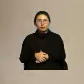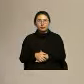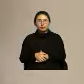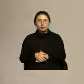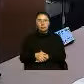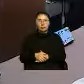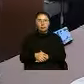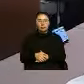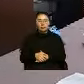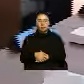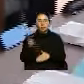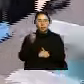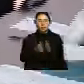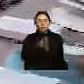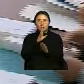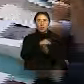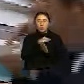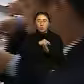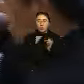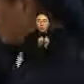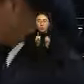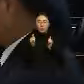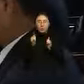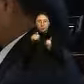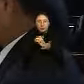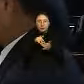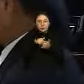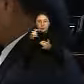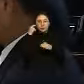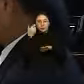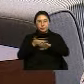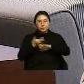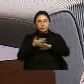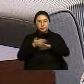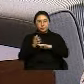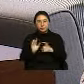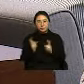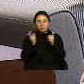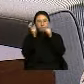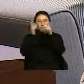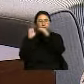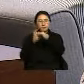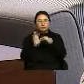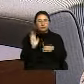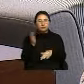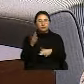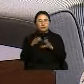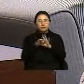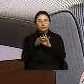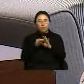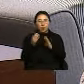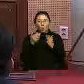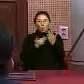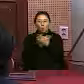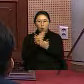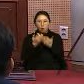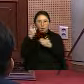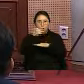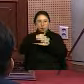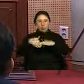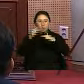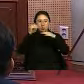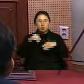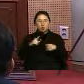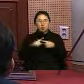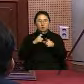있습니다 고양시 의원들 간에 도 찬반 대립 은 의결 직전까지 이어졌습니다 관련 공유재산 관리 계획안에